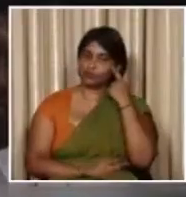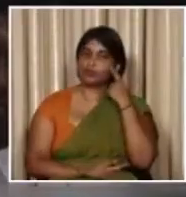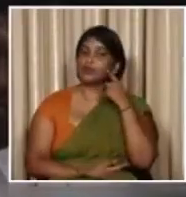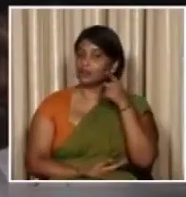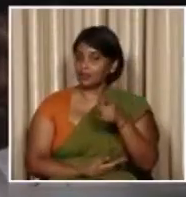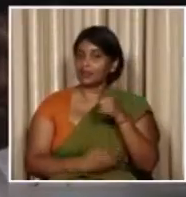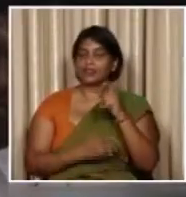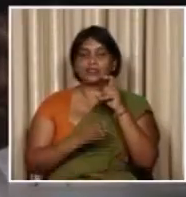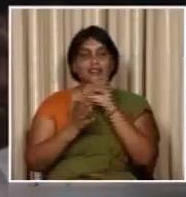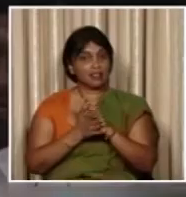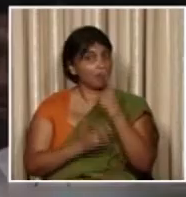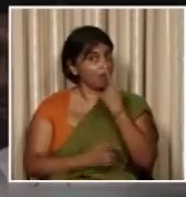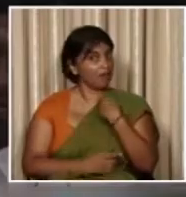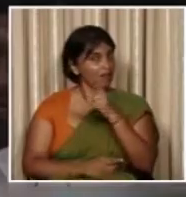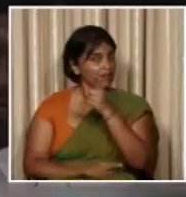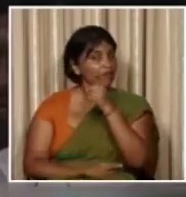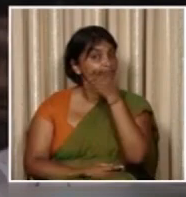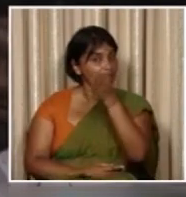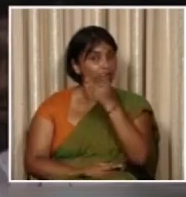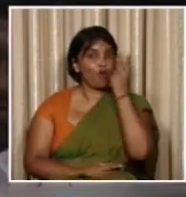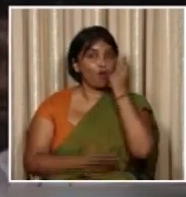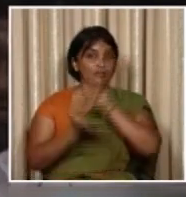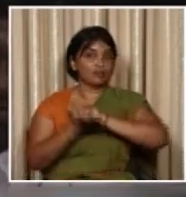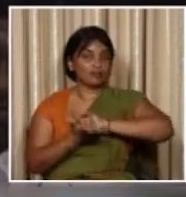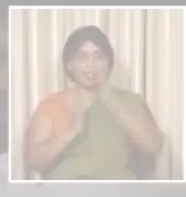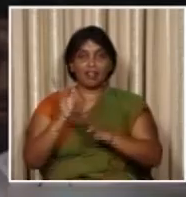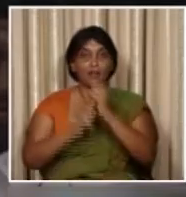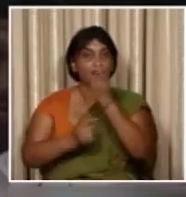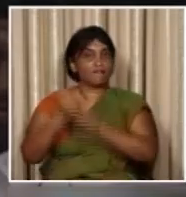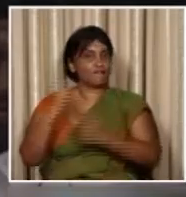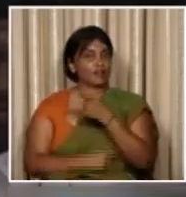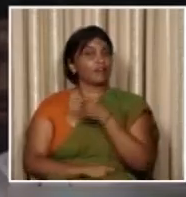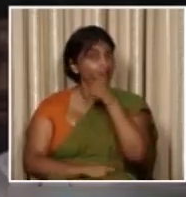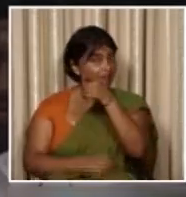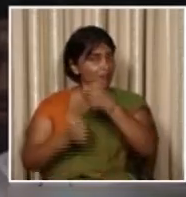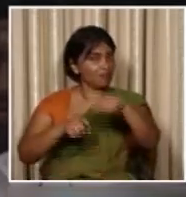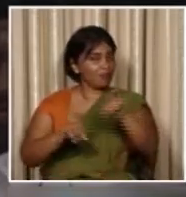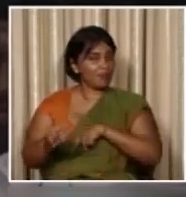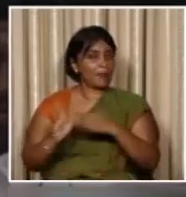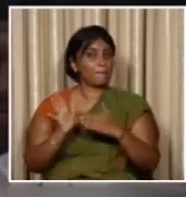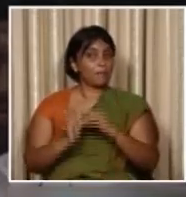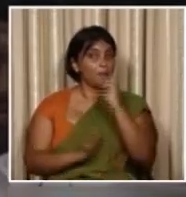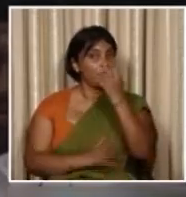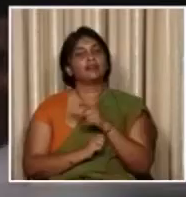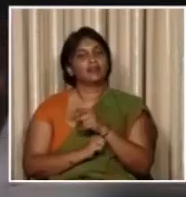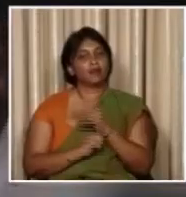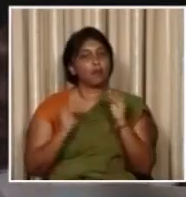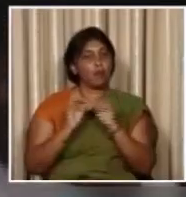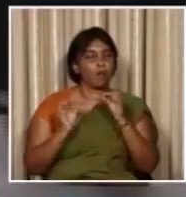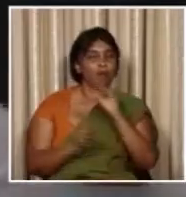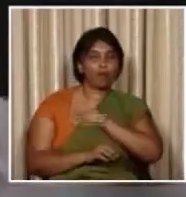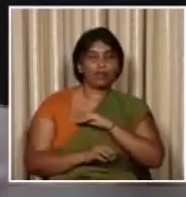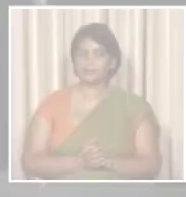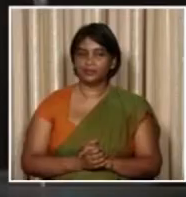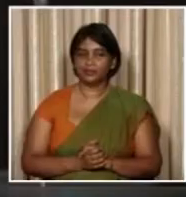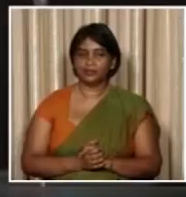තමයි චමින්ද විජේසිරි අහගන්න එපා මගෙන්. ඔයා ඕස්ට්‍රේලියාවට යවලා මන්ත්‍රීකම වික් එක. ඔයා තමයි ඒකේ ලක්ෂ මිලියන 50ක් ගත්ත එක මගෙන් අහගන්න එපා. ජෝකර් වෙන්න